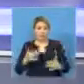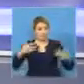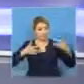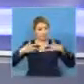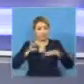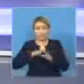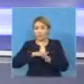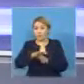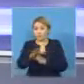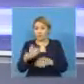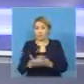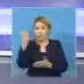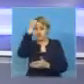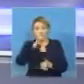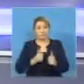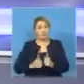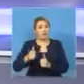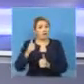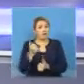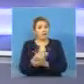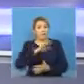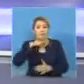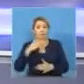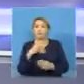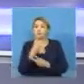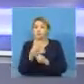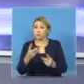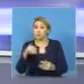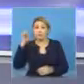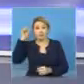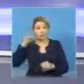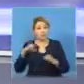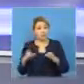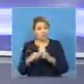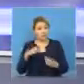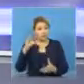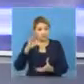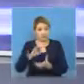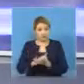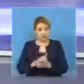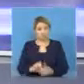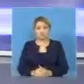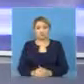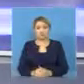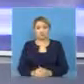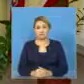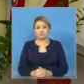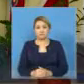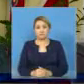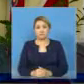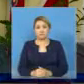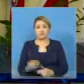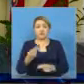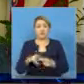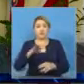сахналады. Осы жылдың алғашқы премьерасын көпшілікпен бірге тамашалап қайтқан Елдос Есенболұлы тақырыпты жалғастырады. Бұл